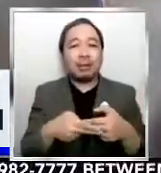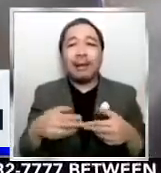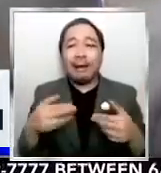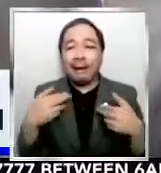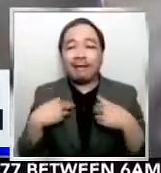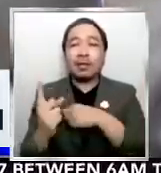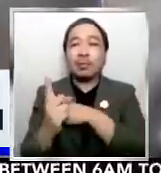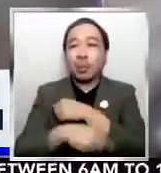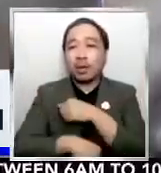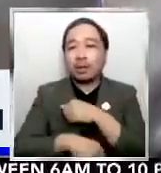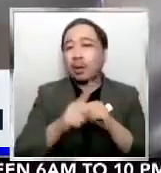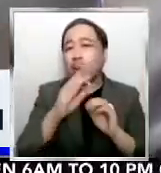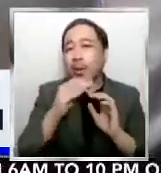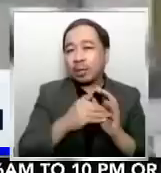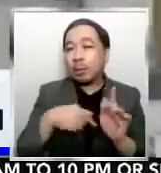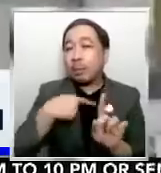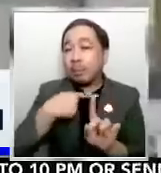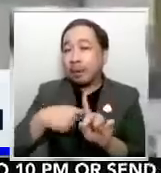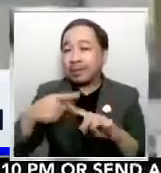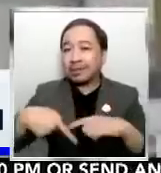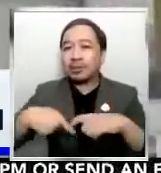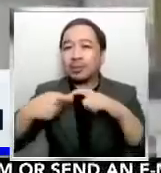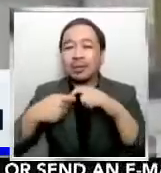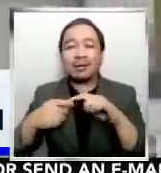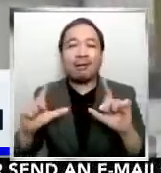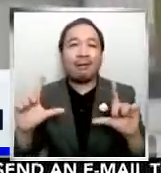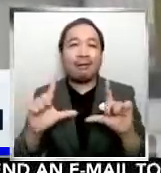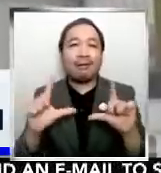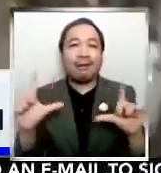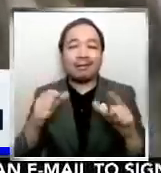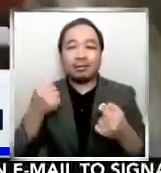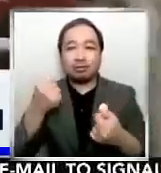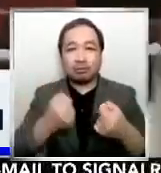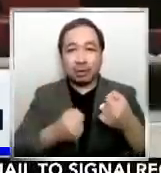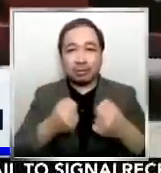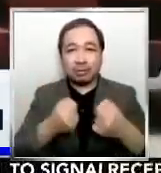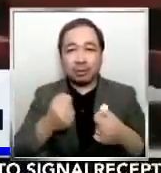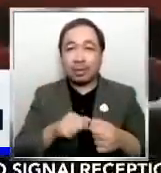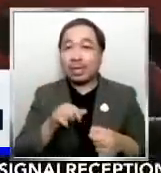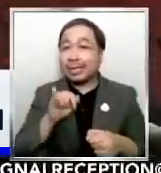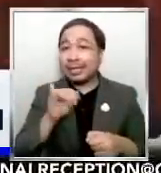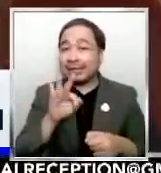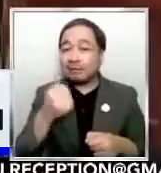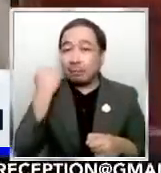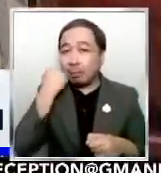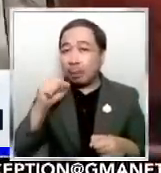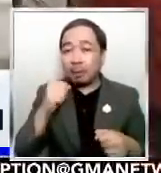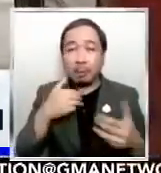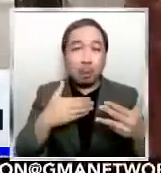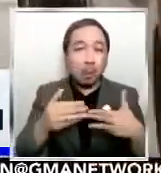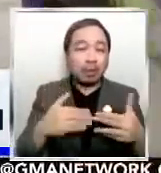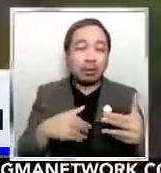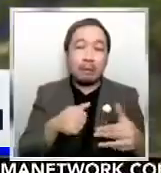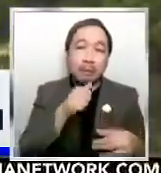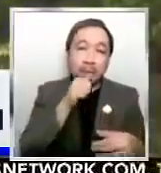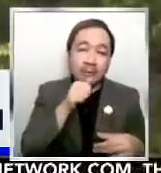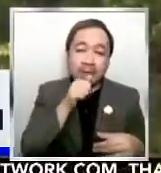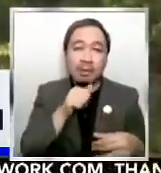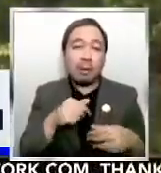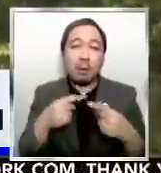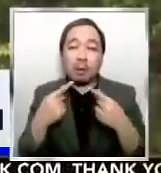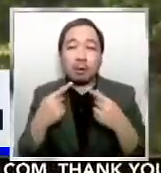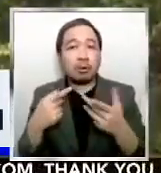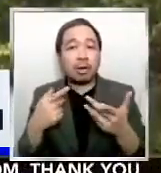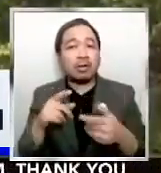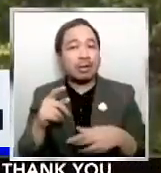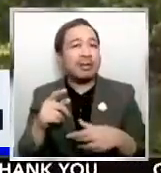driver's license. Ang sinumang mahuhuling motorista na lalabag dito, pampubliko man o pribadong sasakyan. Bago tayong mag-transport